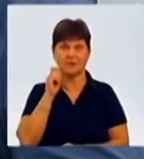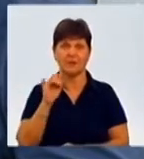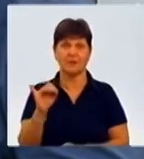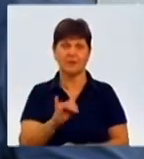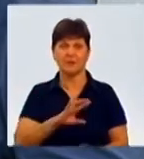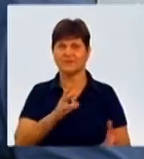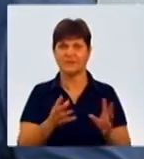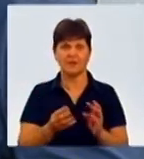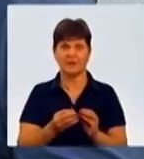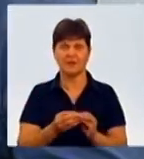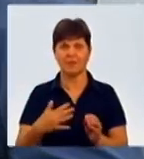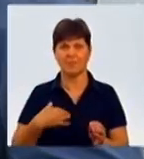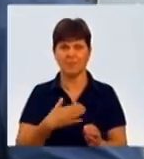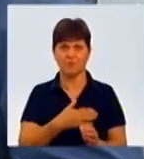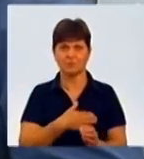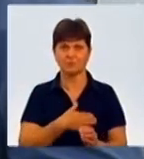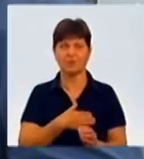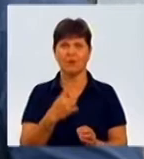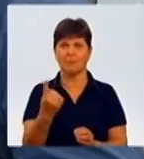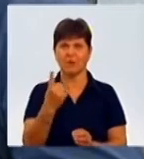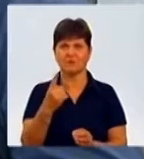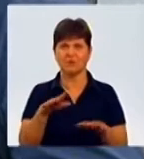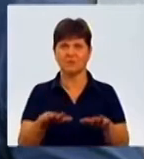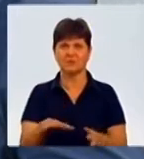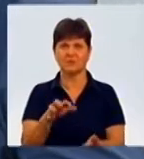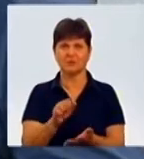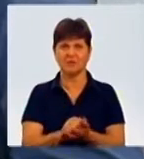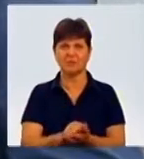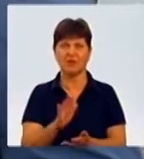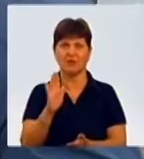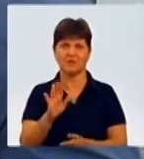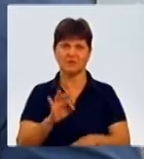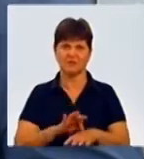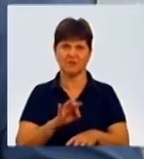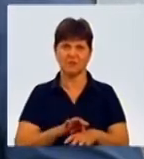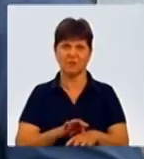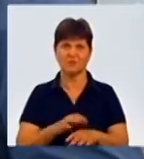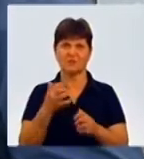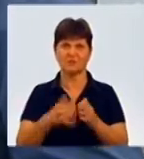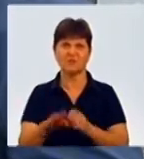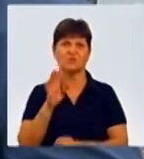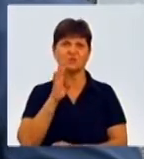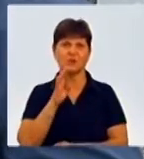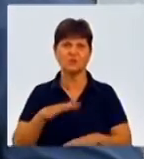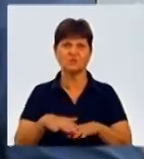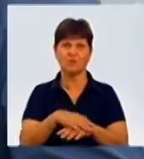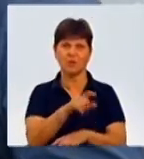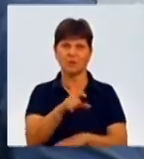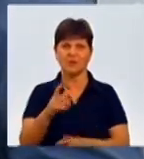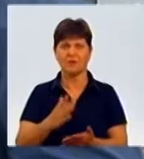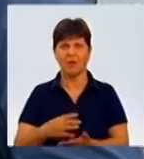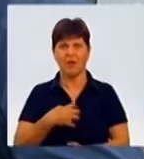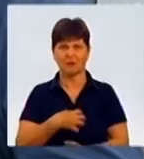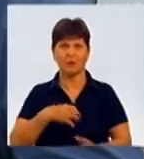взагалі молочна залоза займає перше місце в структурі захворюваності серед жіночого населення, тобто є актуальною